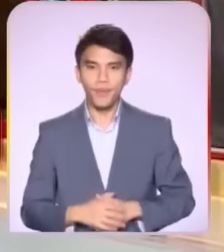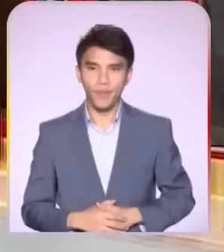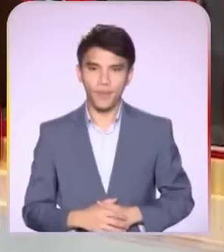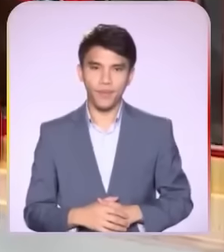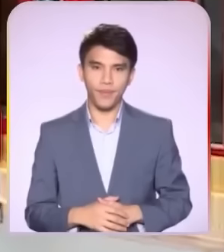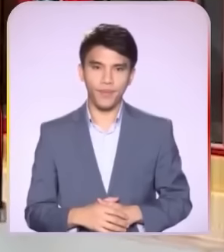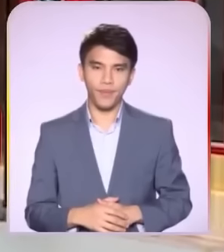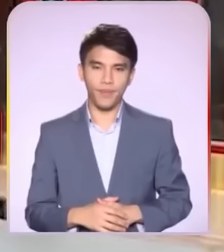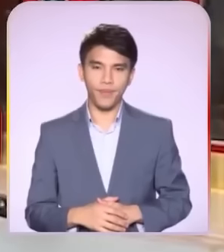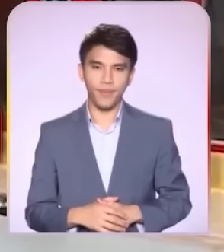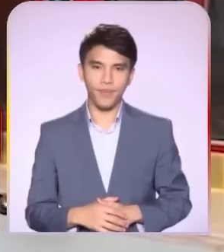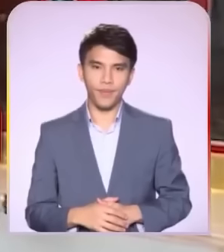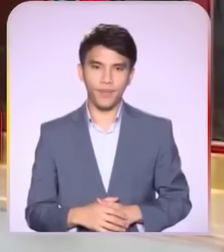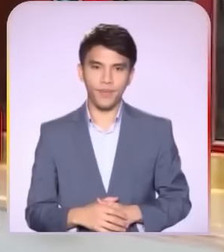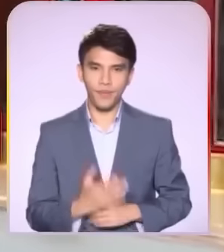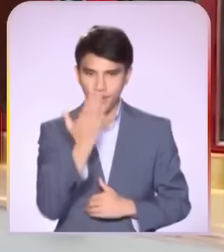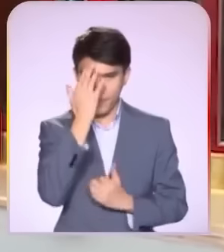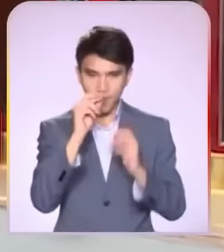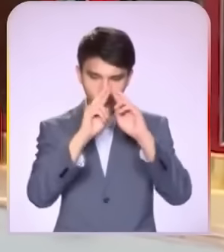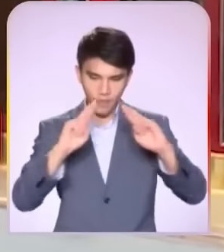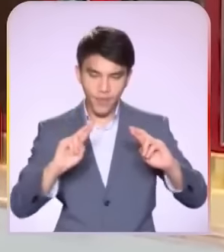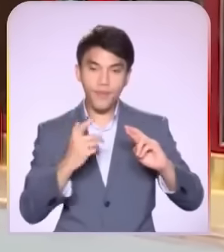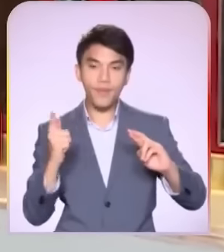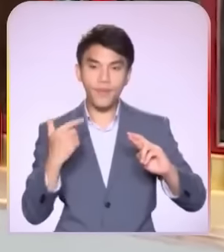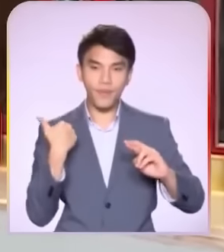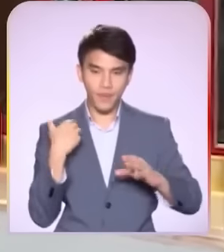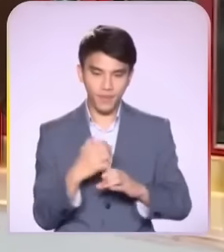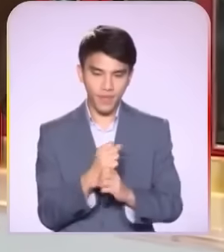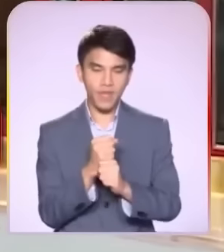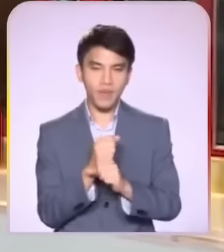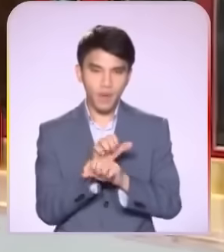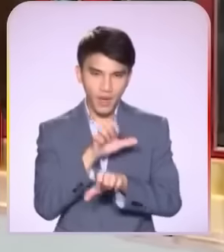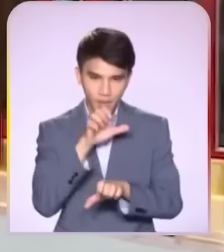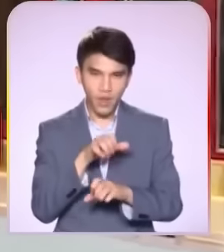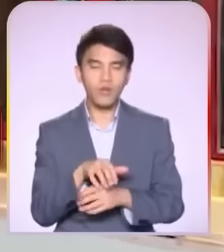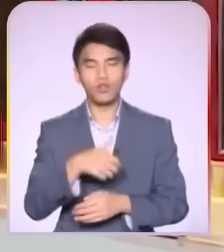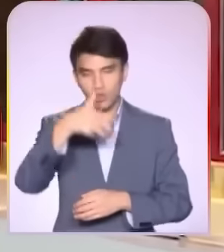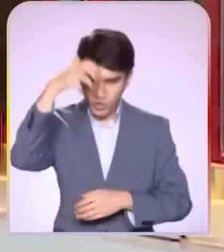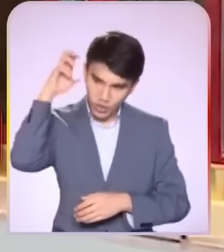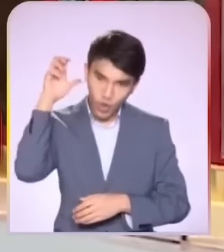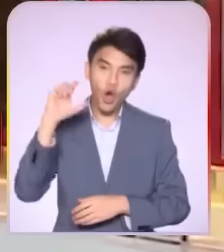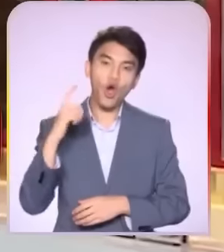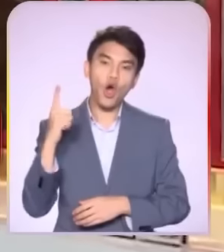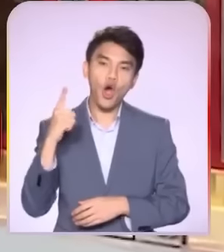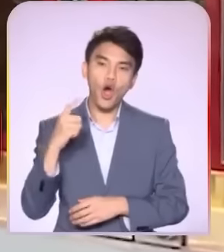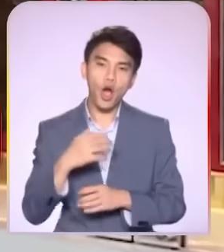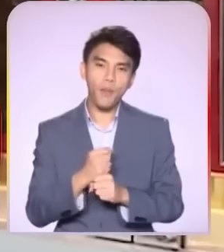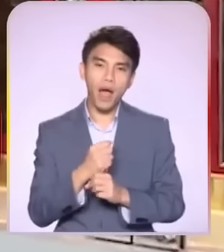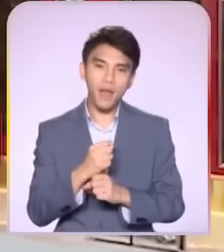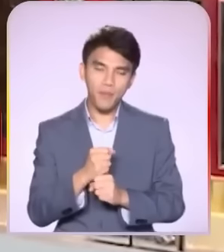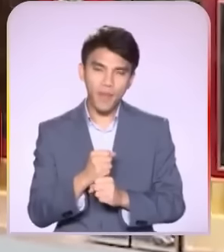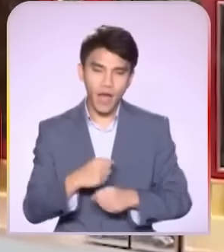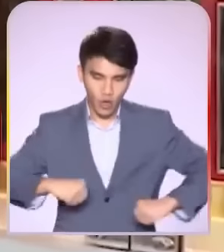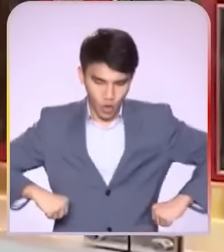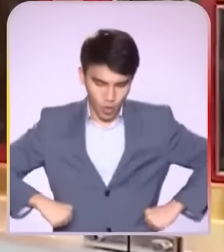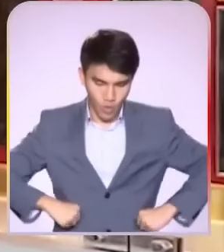คือนอกเหนือจากนั้นนะคะบริเวณหน้าร้านทองแห่งนี้ยังมีรูปปั้นปี่เซี่ยมีสิงโตทองตั้งอยู่รวมถึงรูปปั้นไอ้ไ